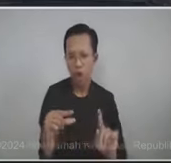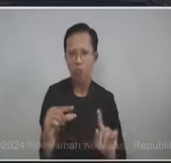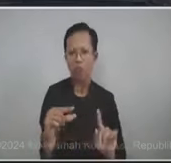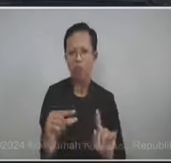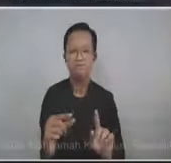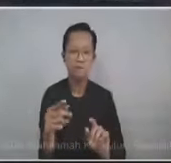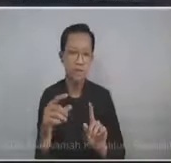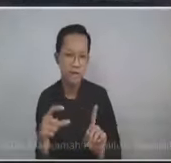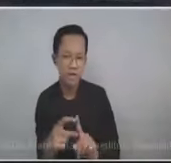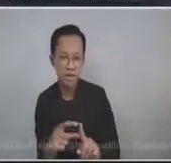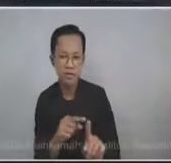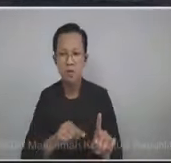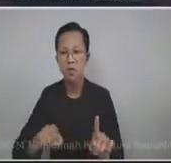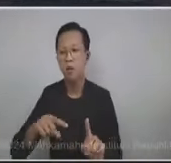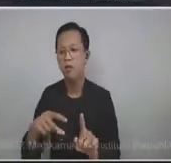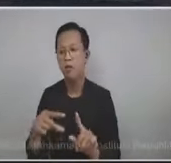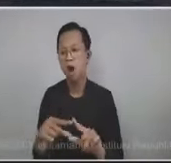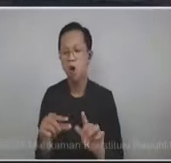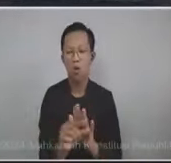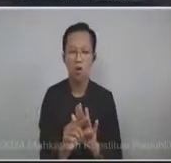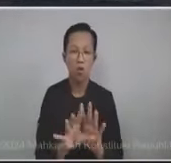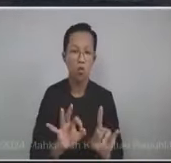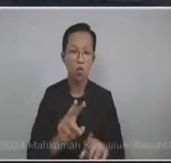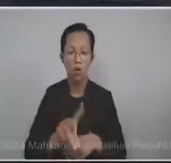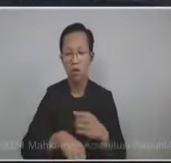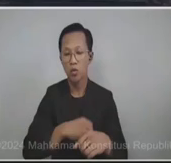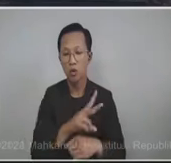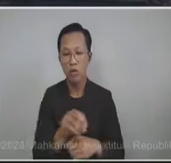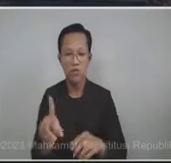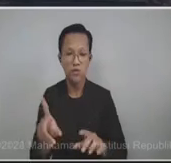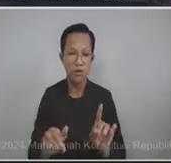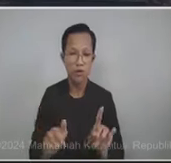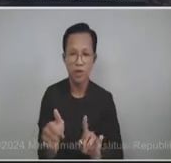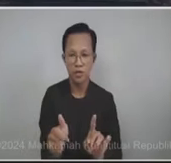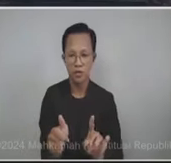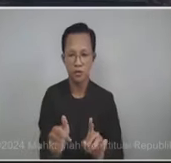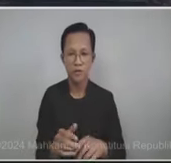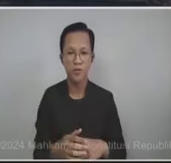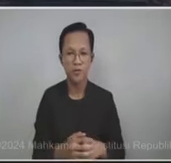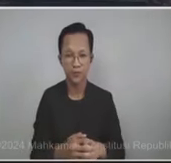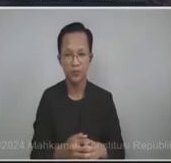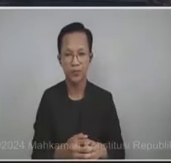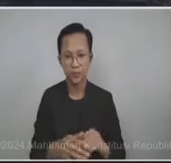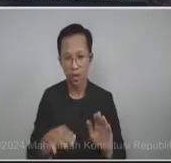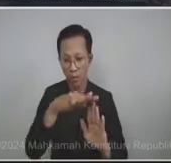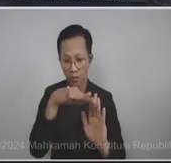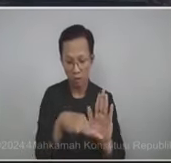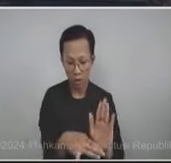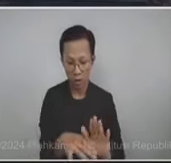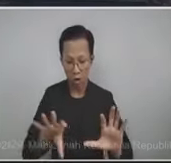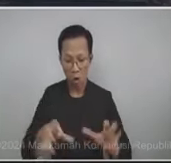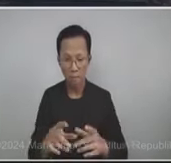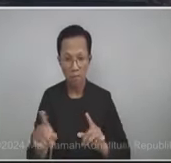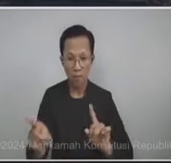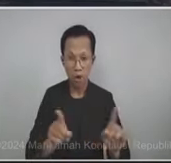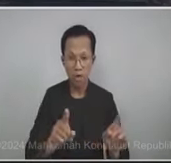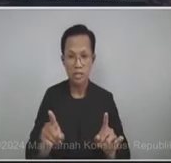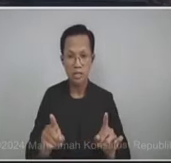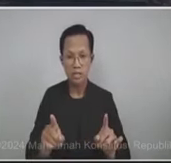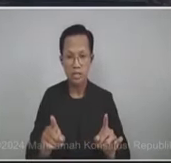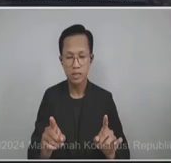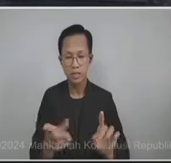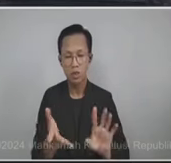sampai dengan huruf d undang-undang 10 2016 Oleh karena itu syaratentase partai politik kurang I